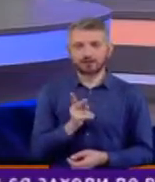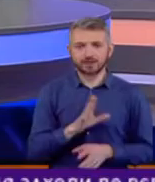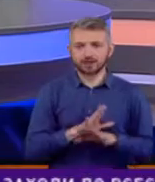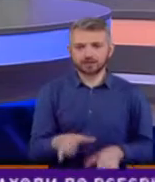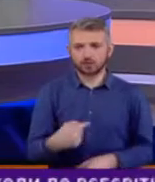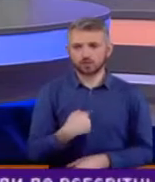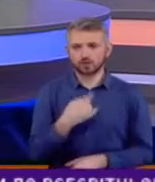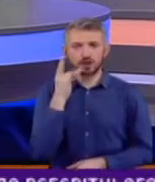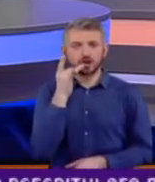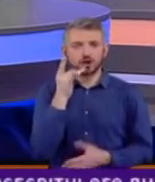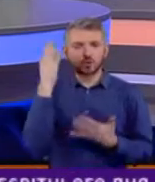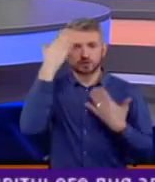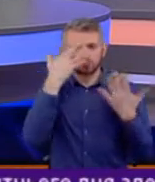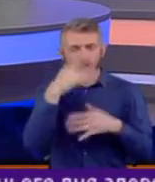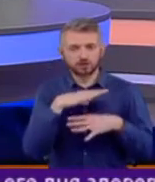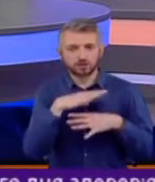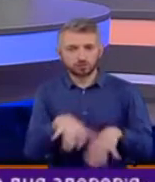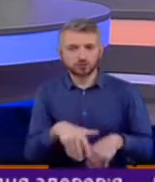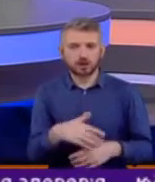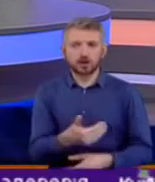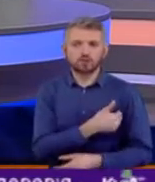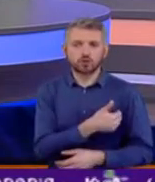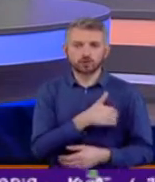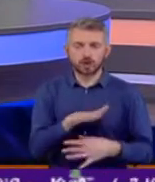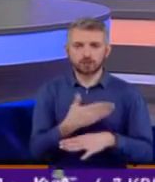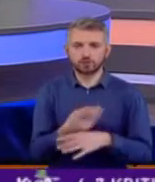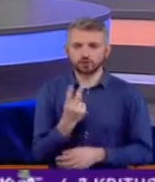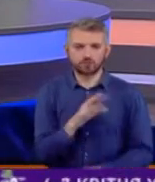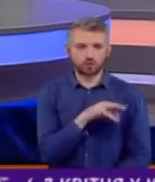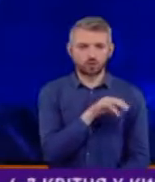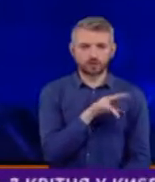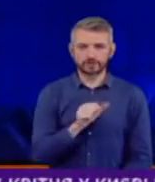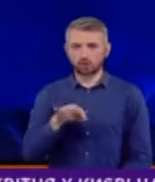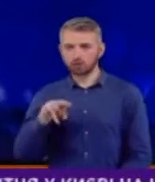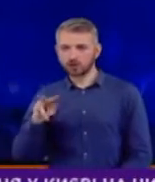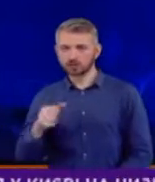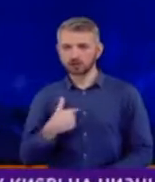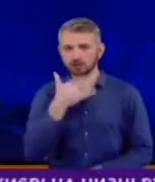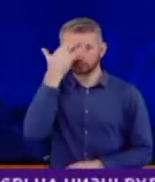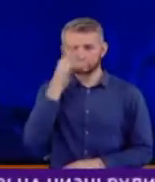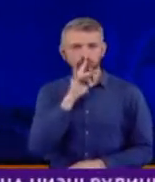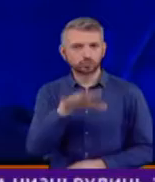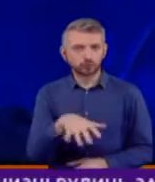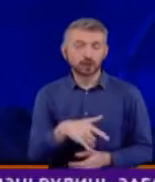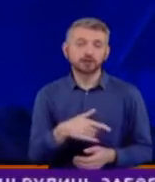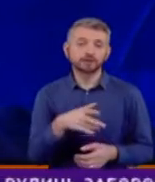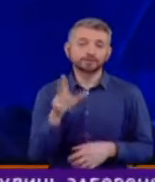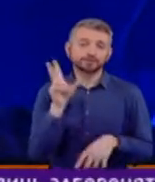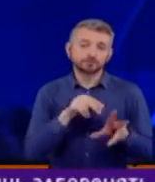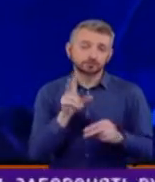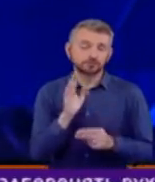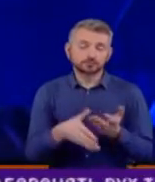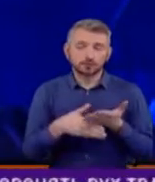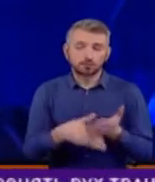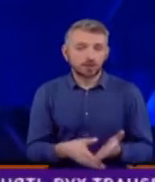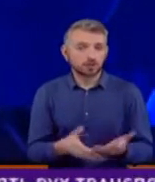мене рожевих марів не буде, бажання загадувати я між Оленами двома не буду, але сподіваюся на те, що ми допоможемо насправді, тому що